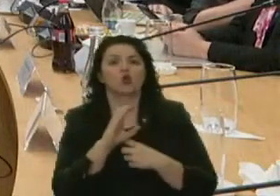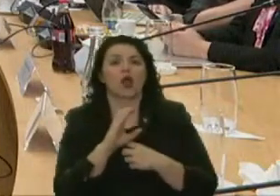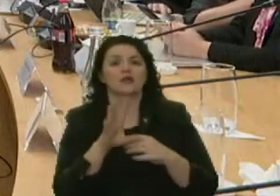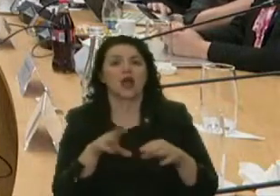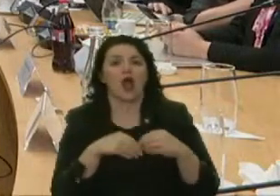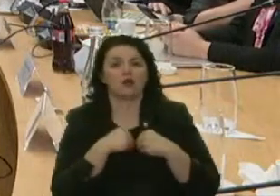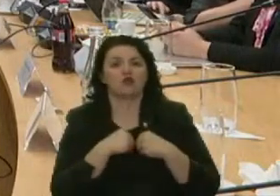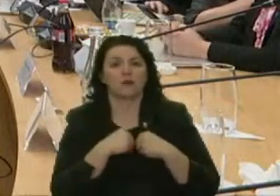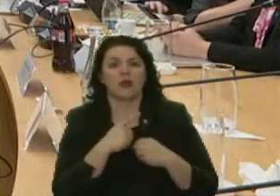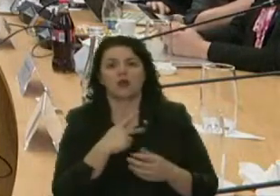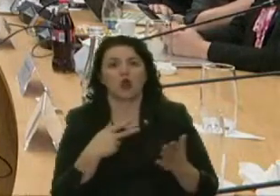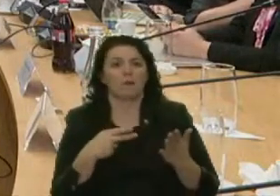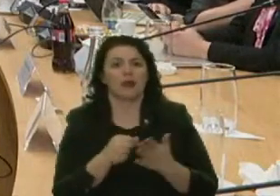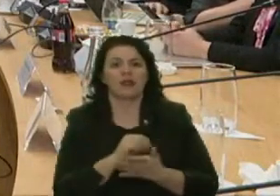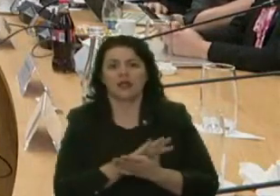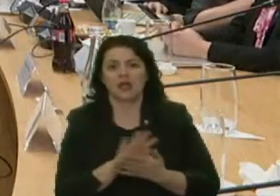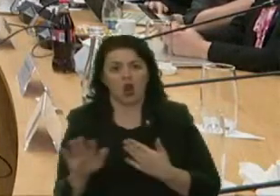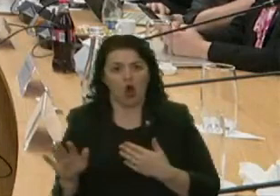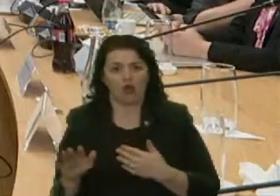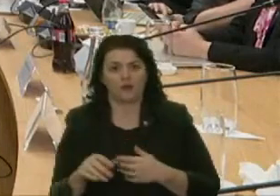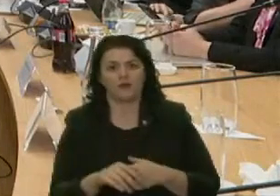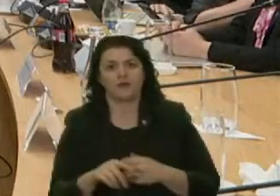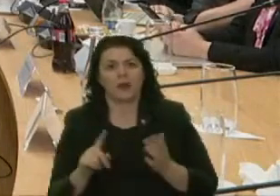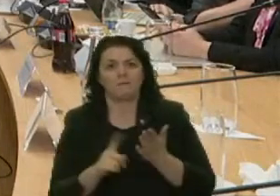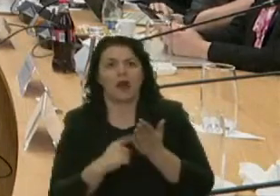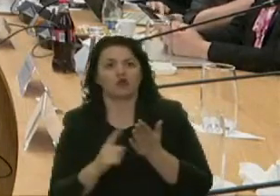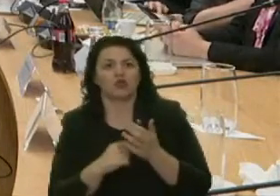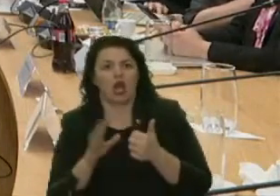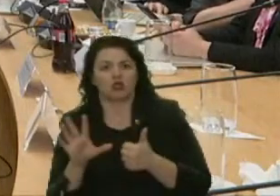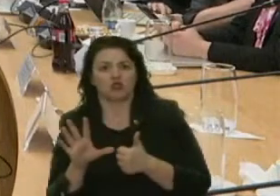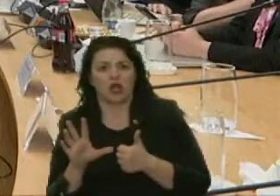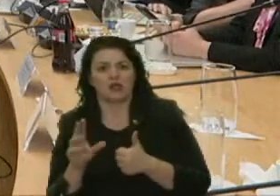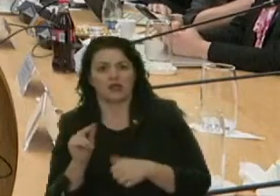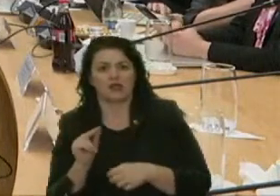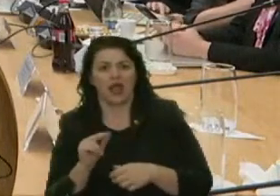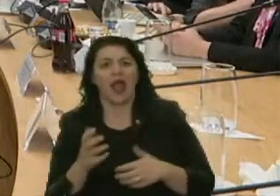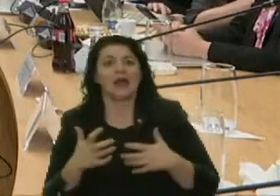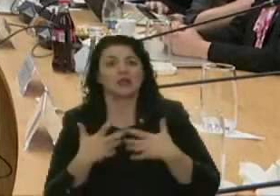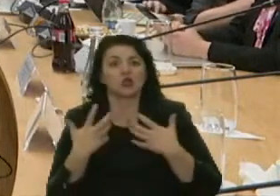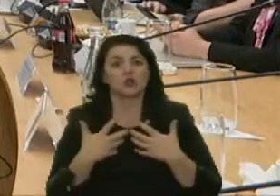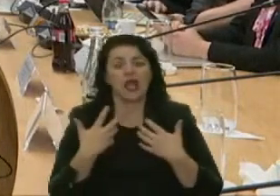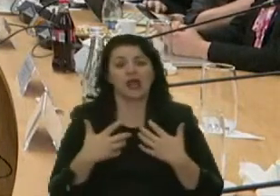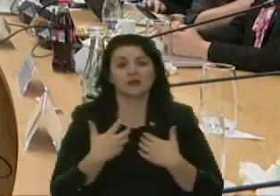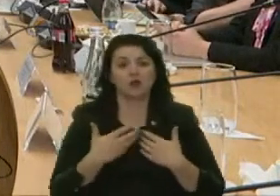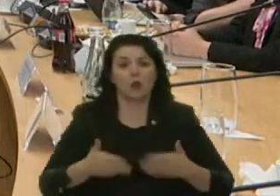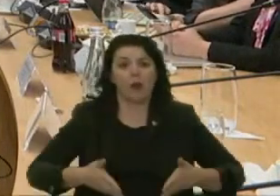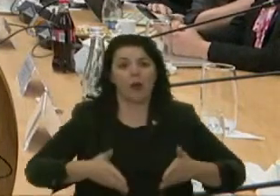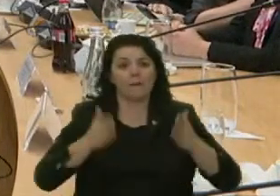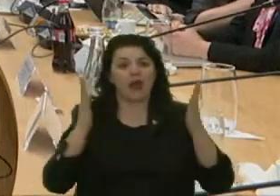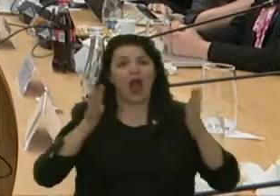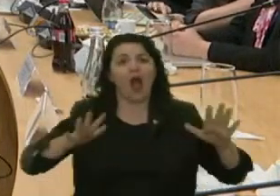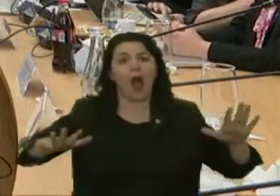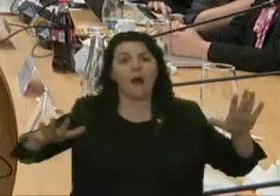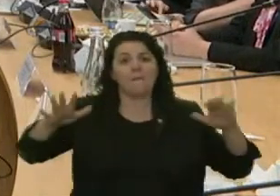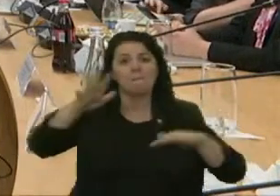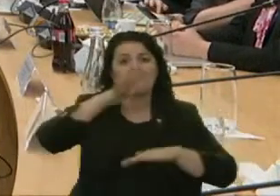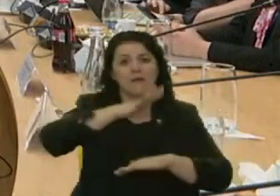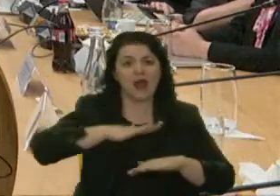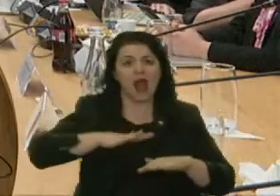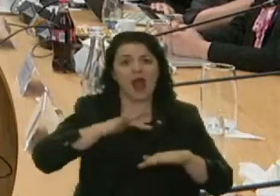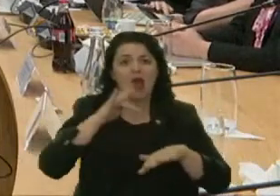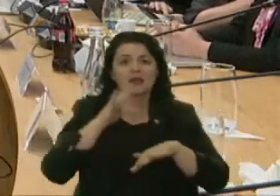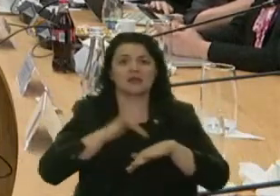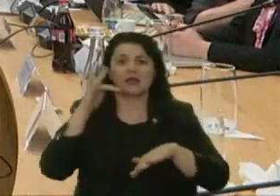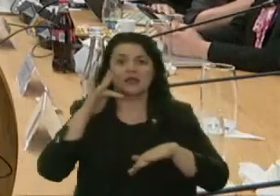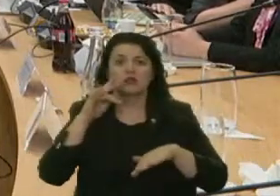accepte să nu fie plătiți deloc pe pagina ș scrie entuziasmul pentru manifestări ample atins un